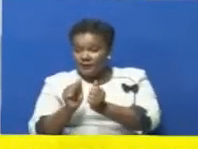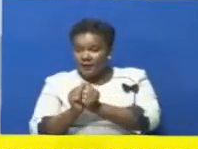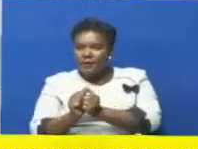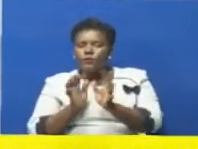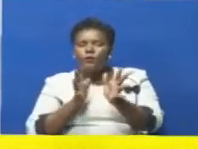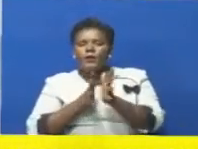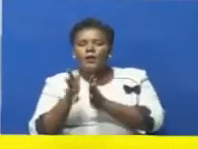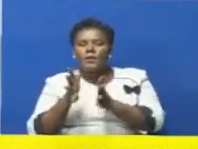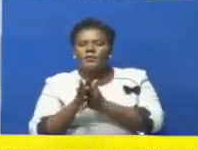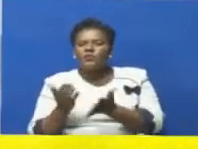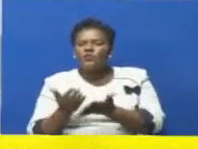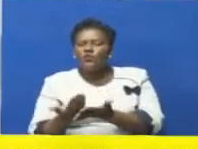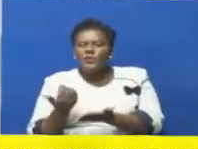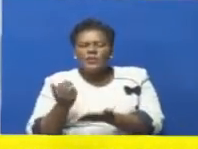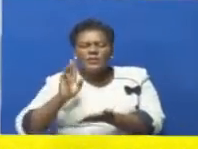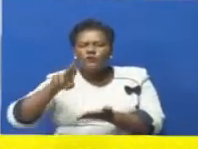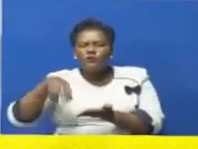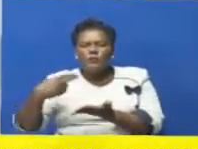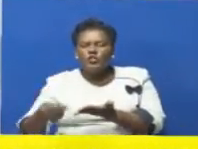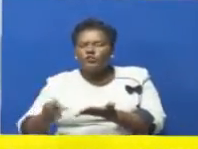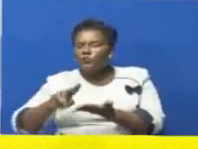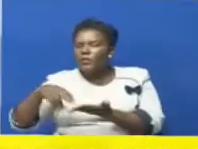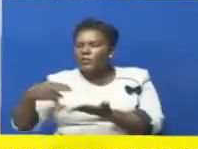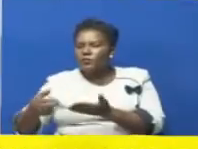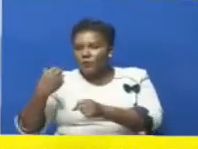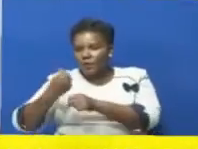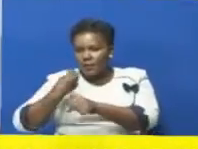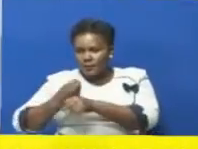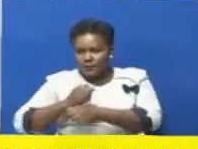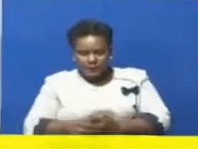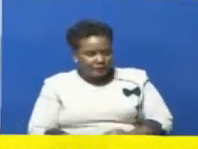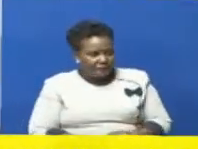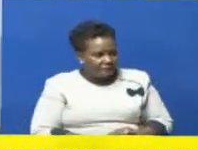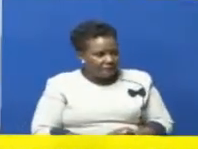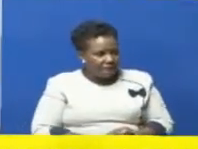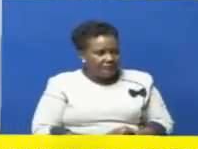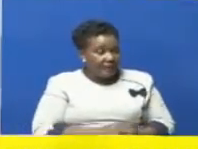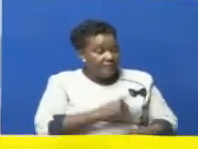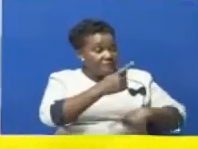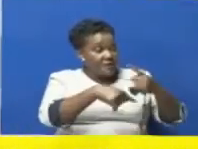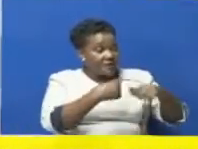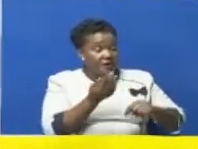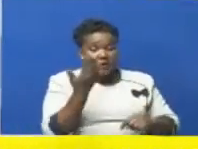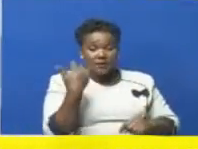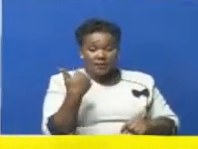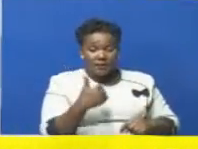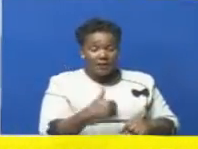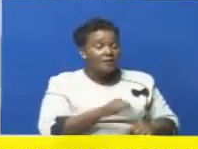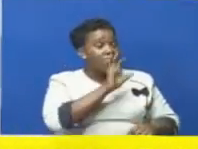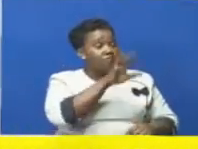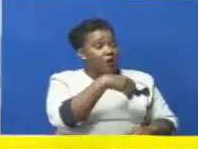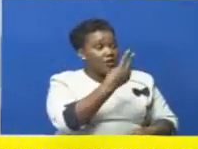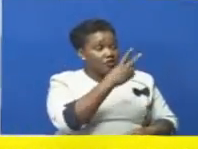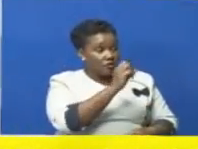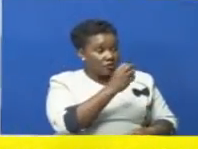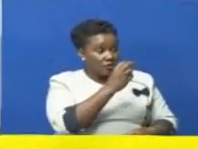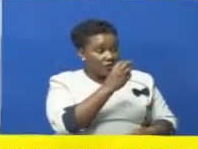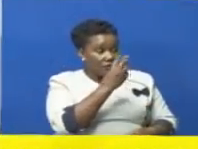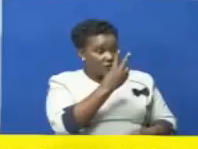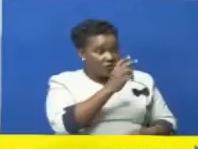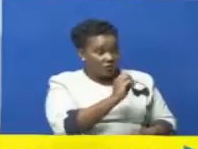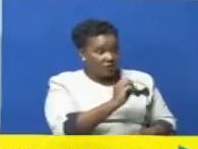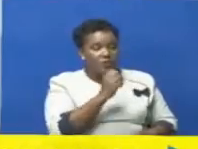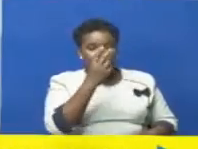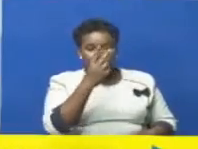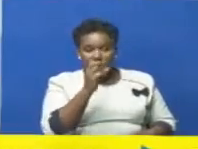kukamilisha miradi kwa wakati. Miradi ya kipindi cha nyuma mwaka wa fedha 2020-2021 ambayo